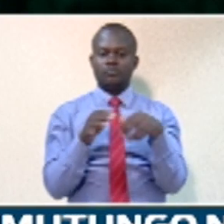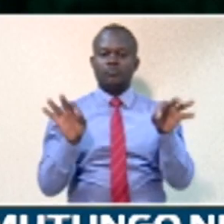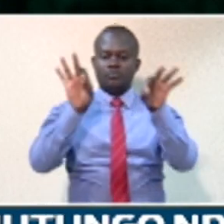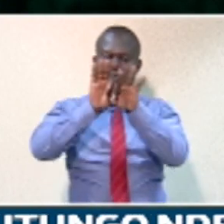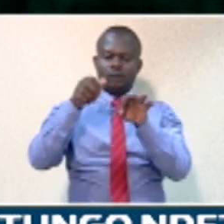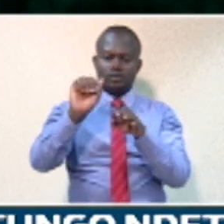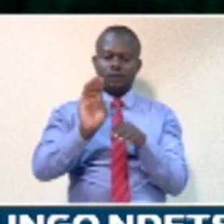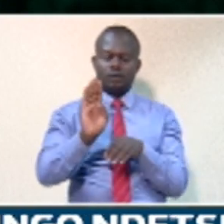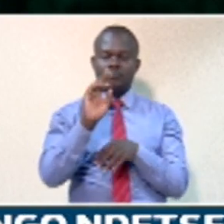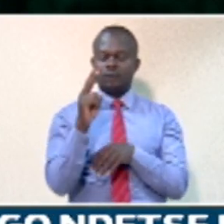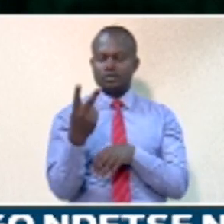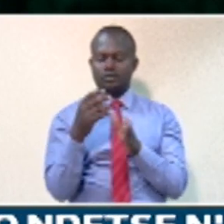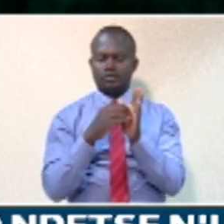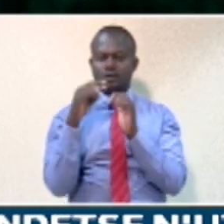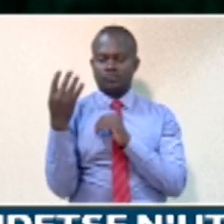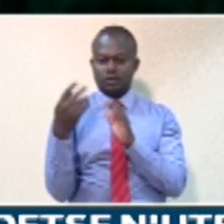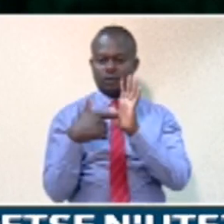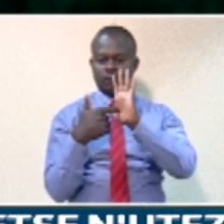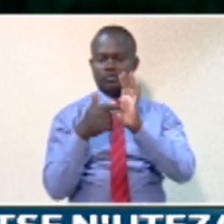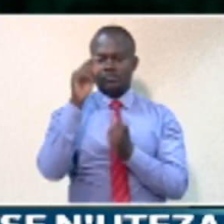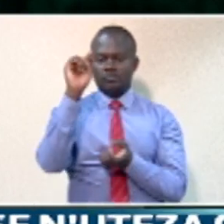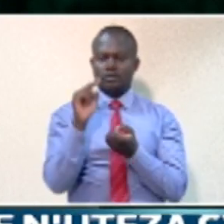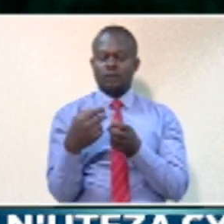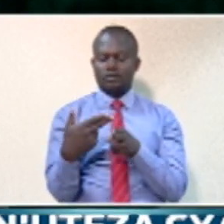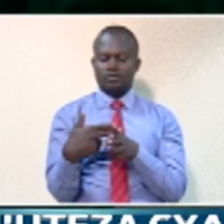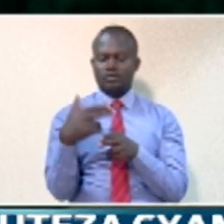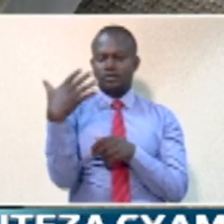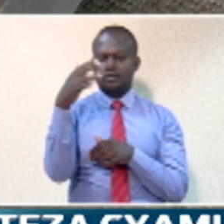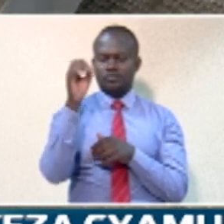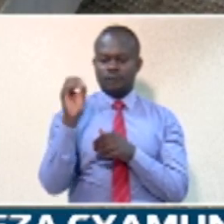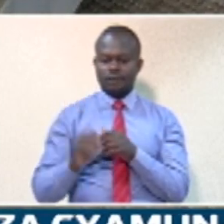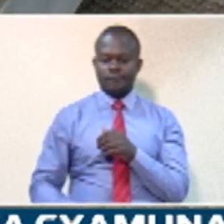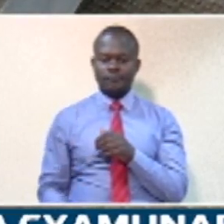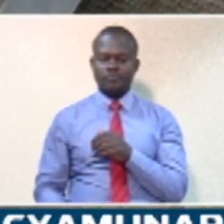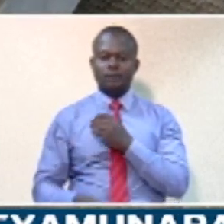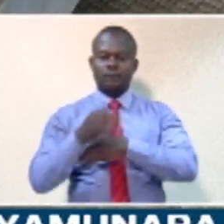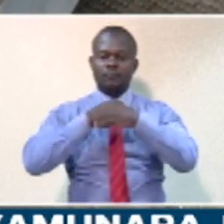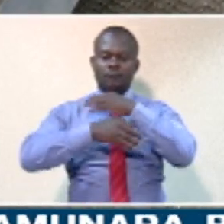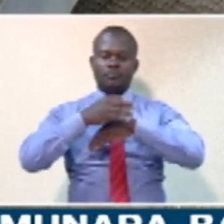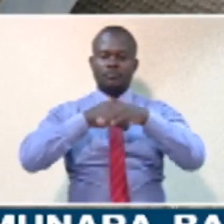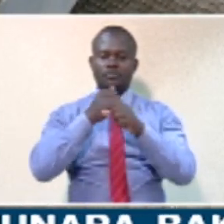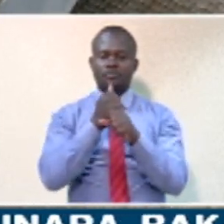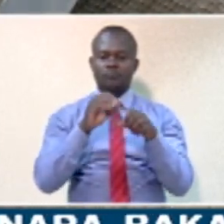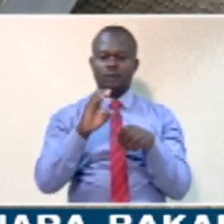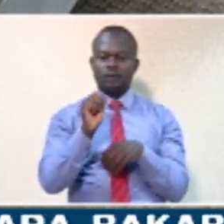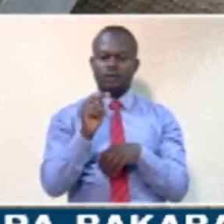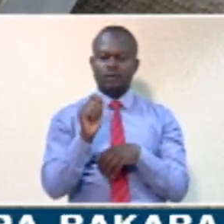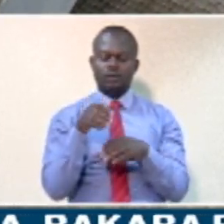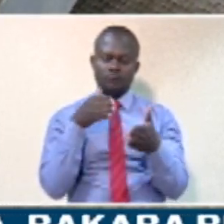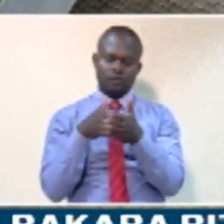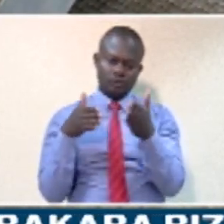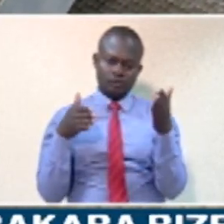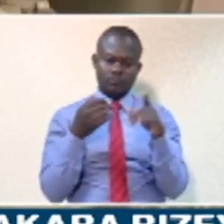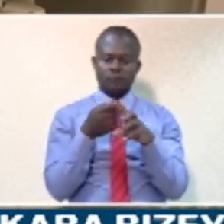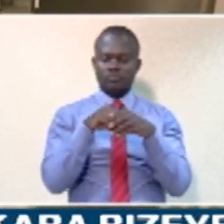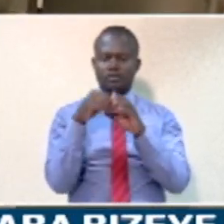kari miliyari 2.4 bigaragaza igabanuka rya hafi 50%. Inganda zikora sima ni zimwe mu zazibye icyuho cyaturukaga